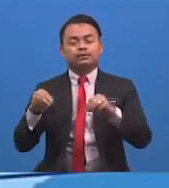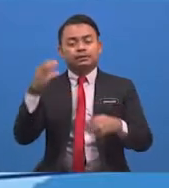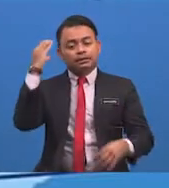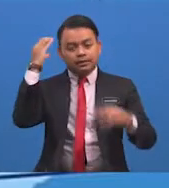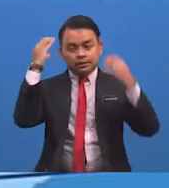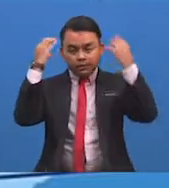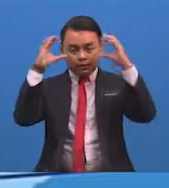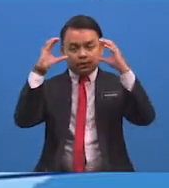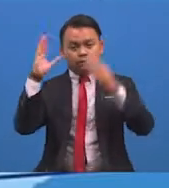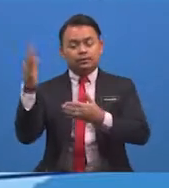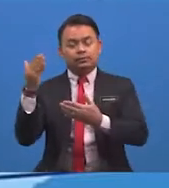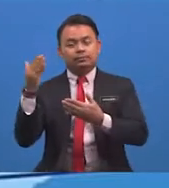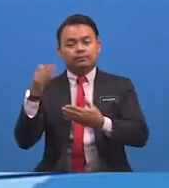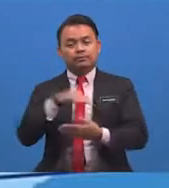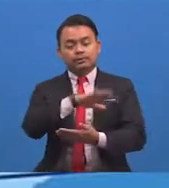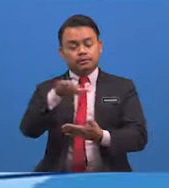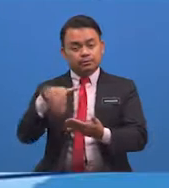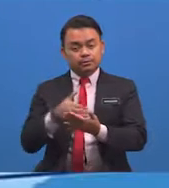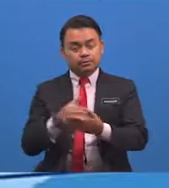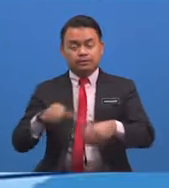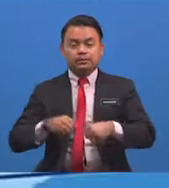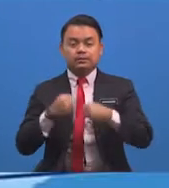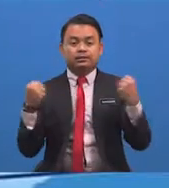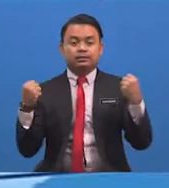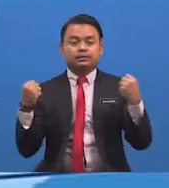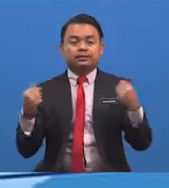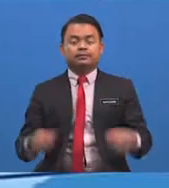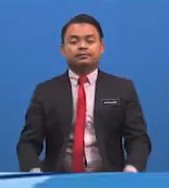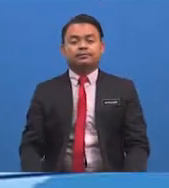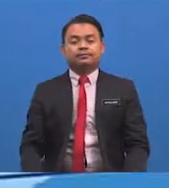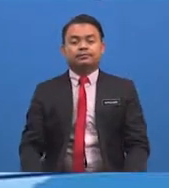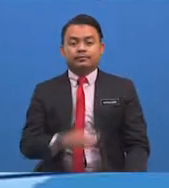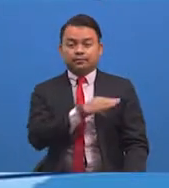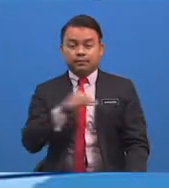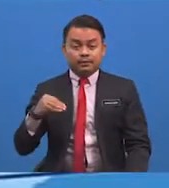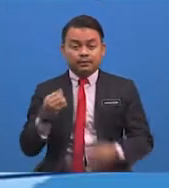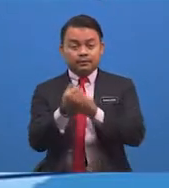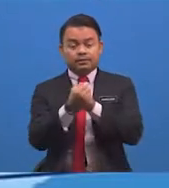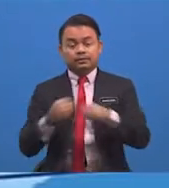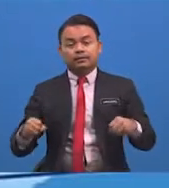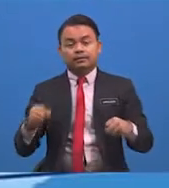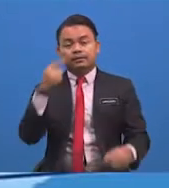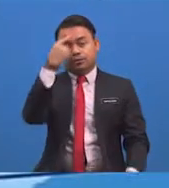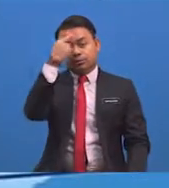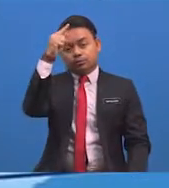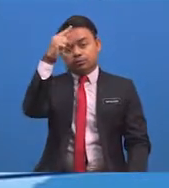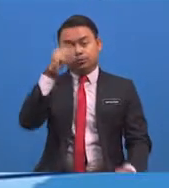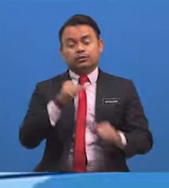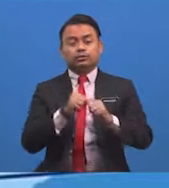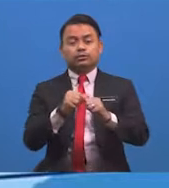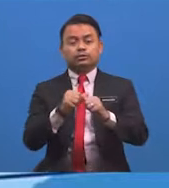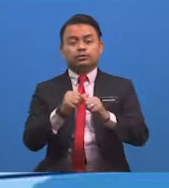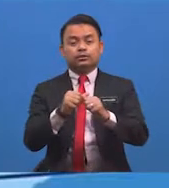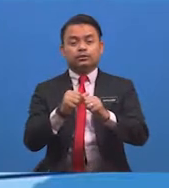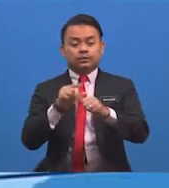harap anda semua dalam keadaan yang sehat dan bersedia untuk mengikuti